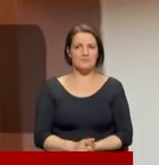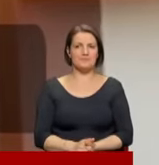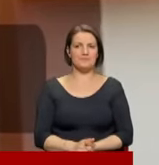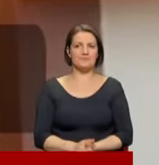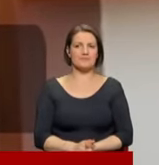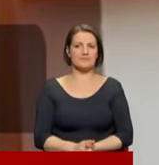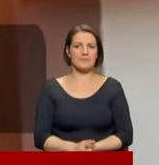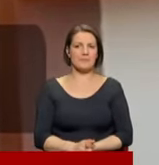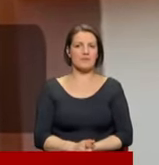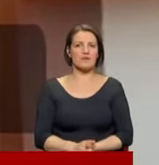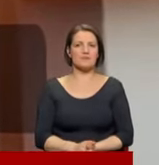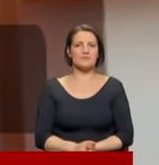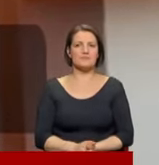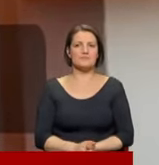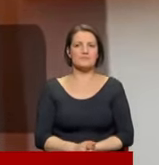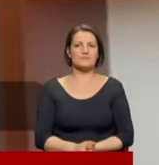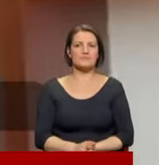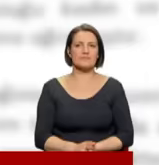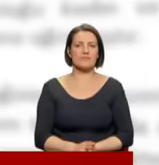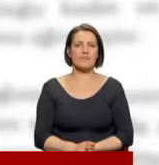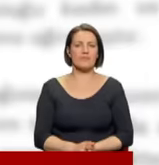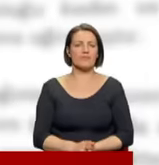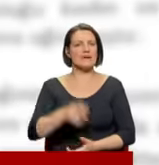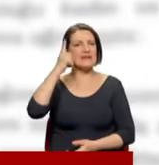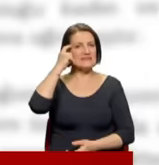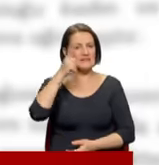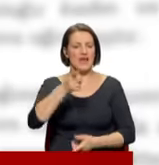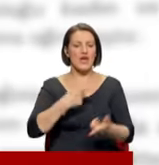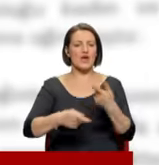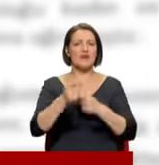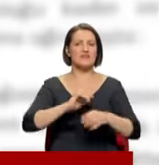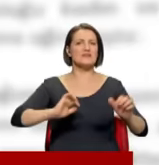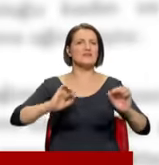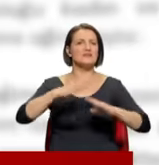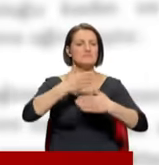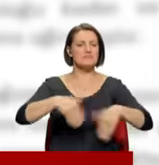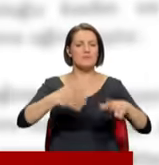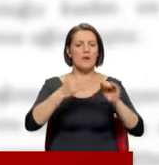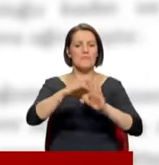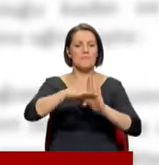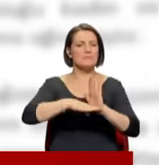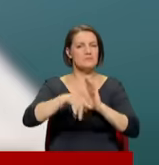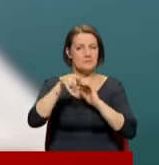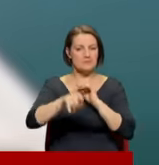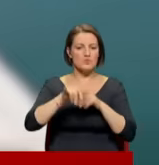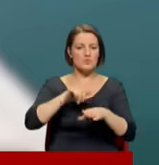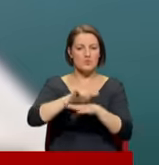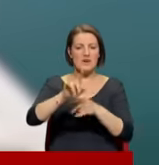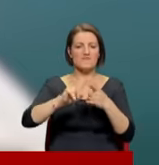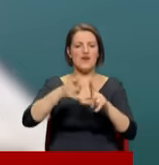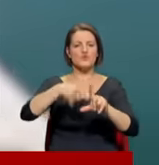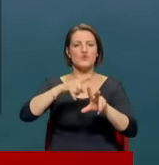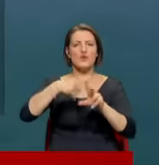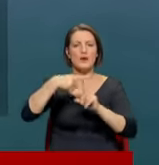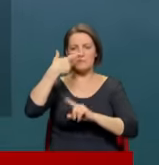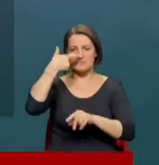amaçlı kullanılıp kullanılmadığı konusu nasıl tespit edilebiliyor? İsrail'le ihracatı kısıtlanan ürünler arasında bulunan uçak ve jet